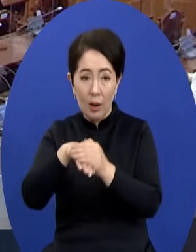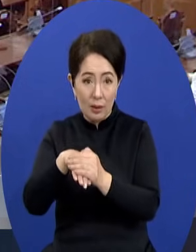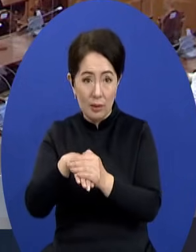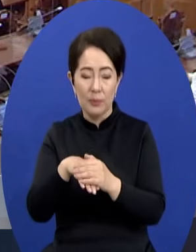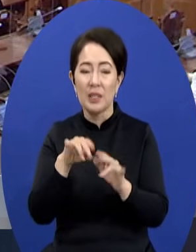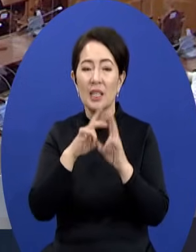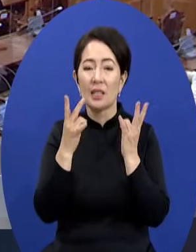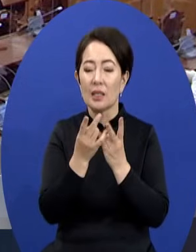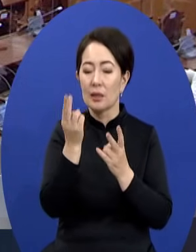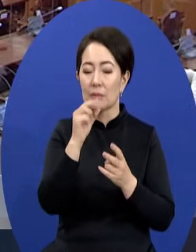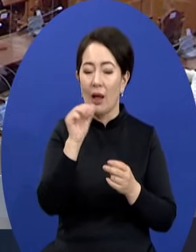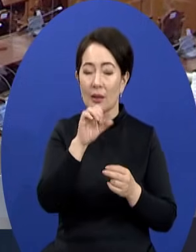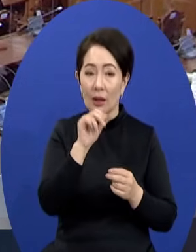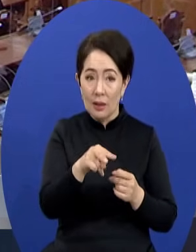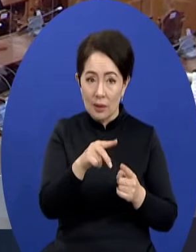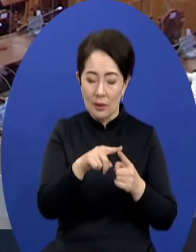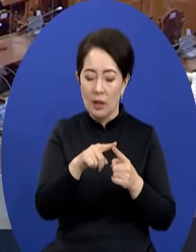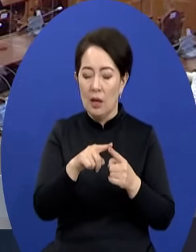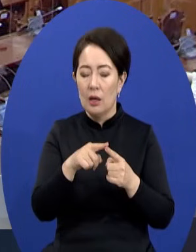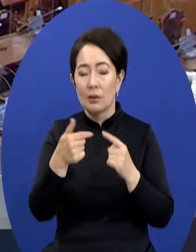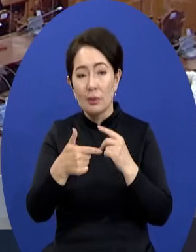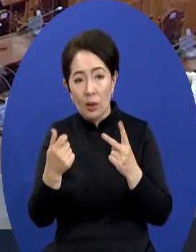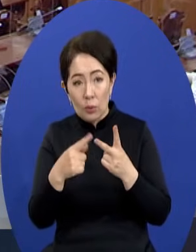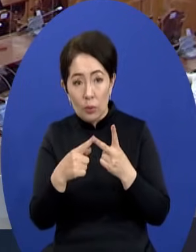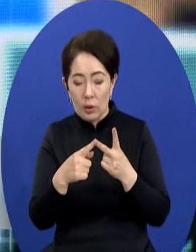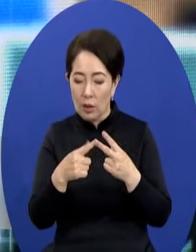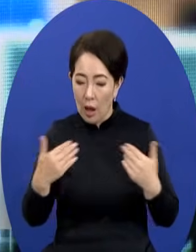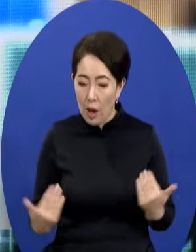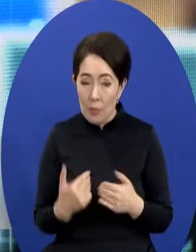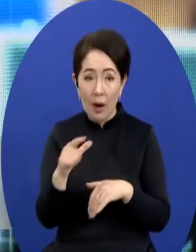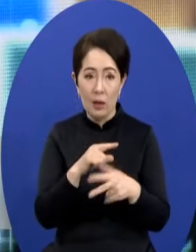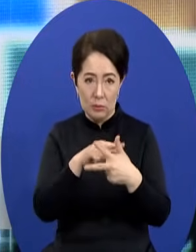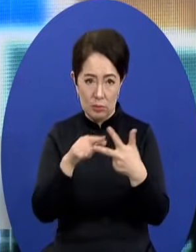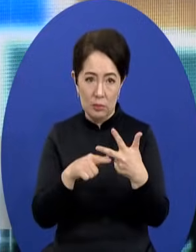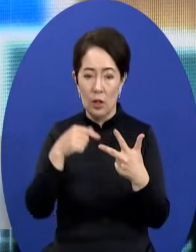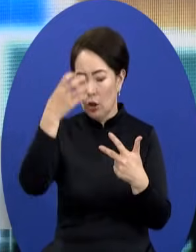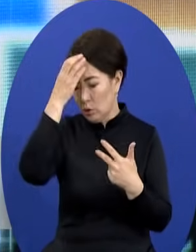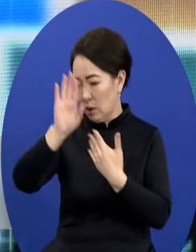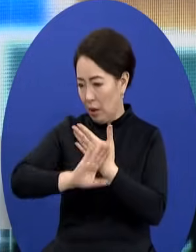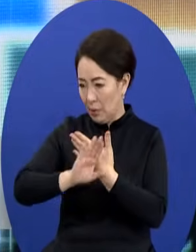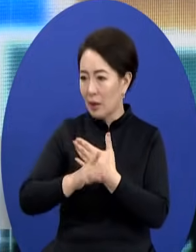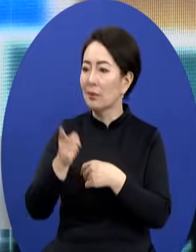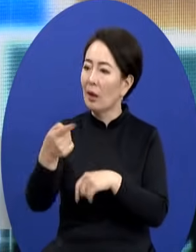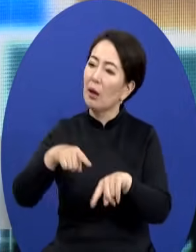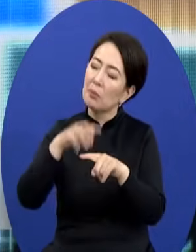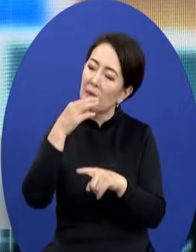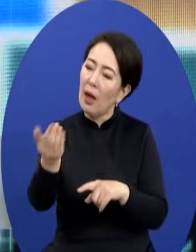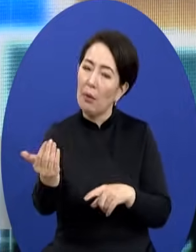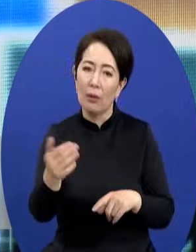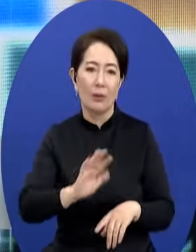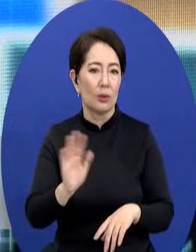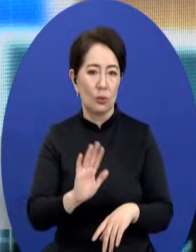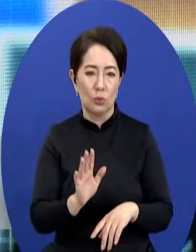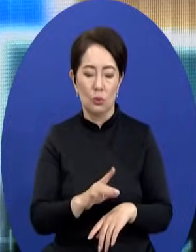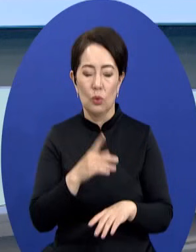нийгмийн даатгал, татвар оршин суугаа газар гэх мэт мэдээллийг төр хамгаалах үүрэгтэй төр дээрх мэдээллийг дахин шаардах ёсгүй гэдгийг хууль санаачлагчийн зүгээс